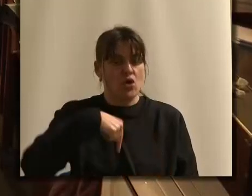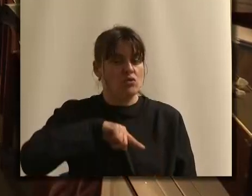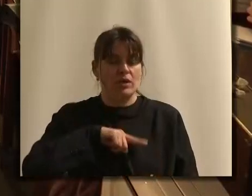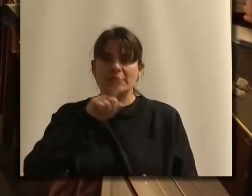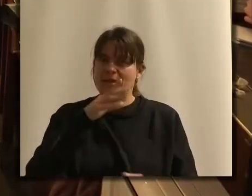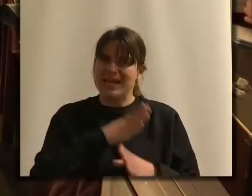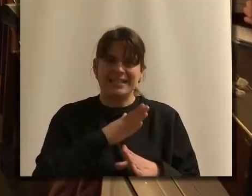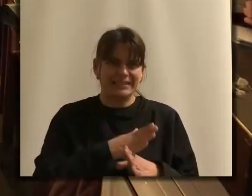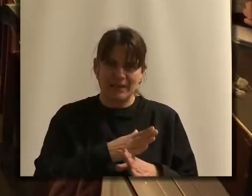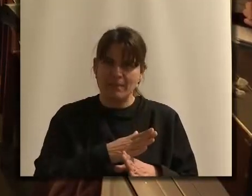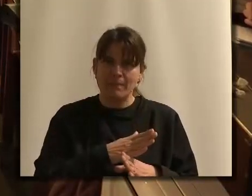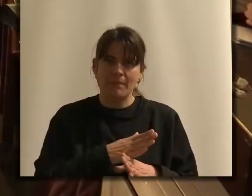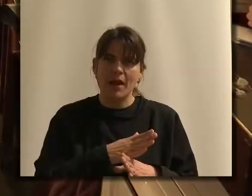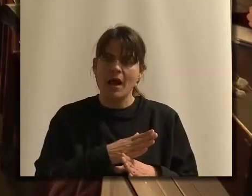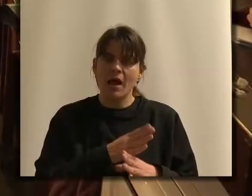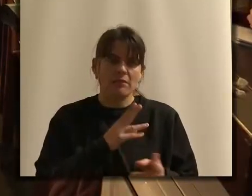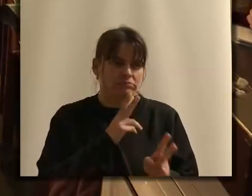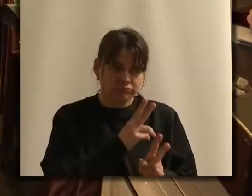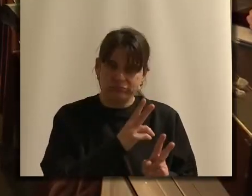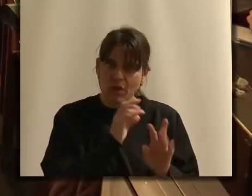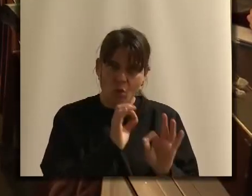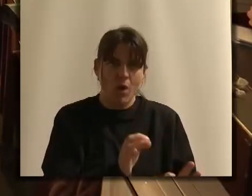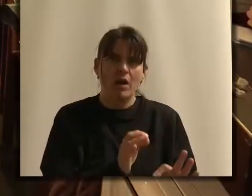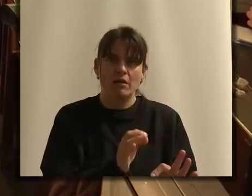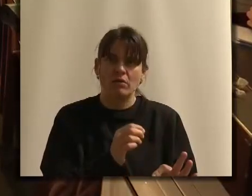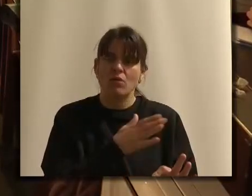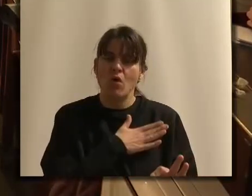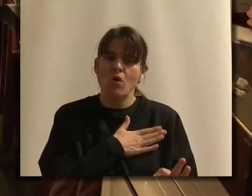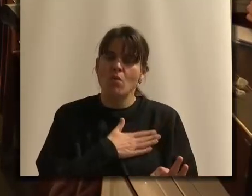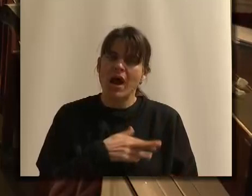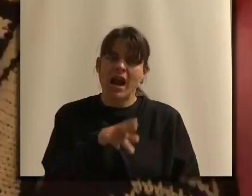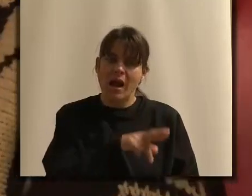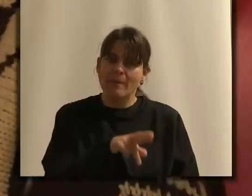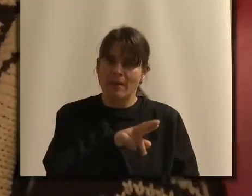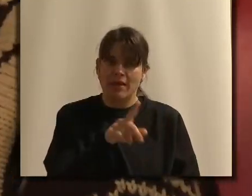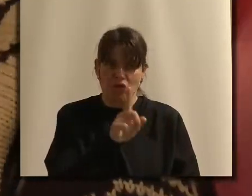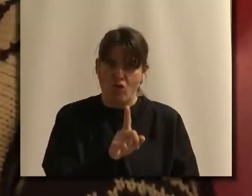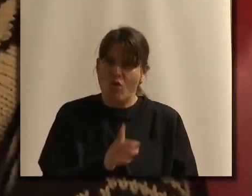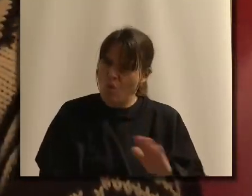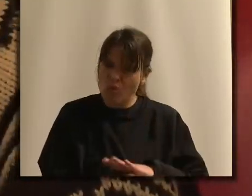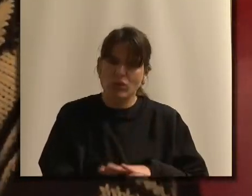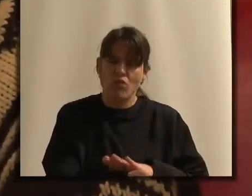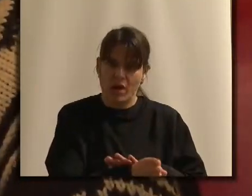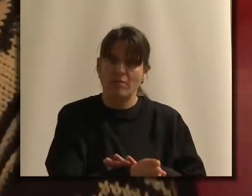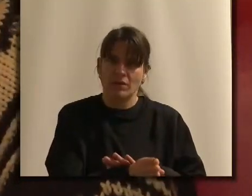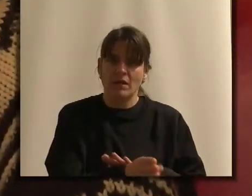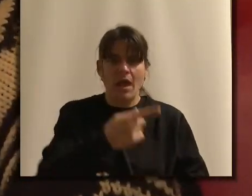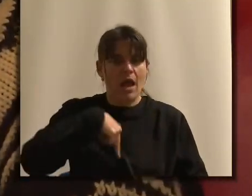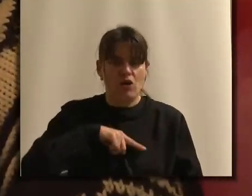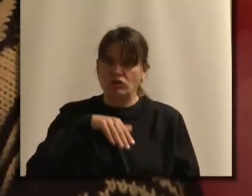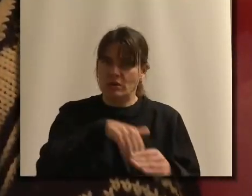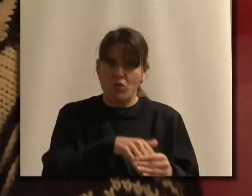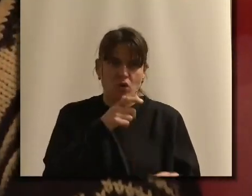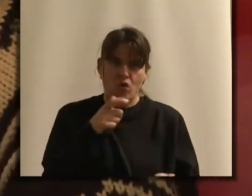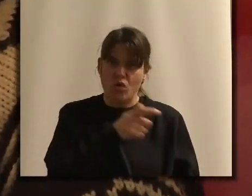sempre ens manifestem en el mateix sentit, però no perquè ens repetim, no deixarem de fer-ho, ho continuarem fent. Per tant, el nostre vot serà en